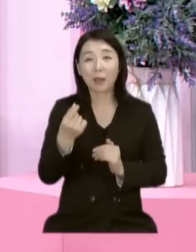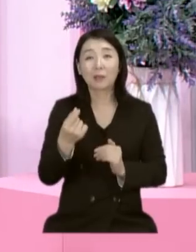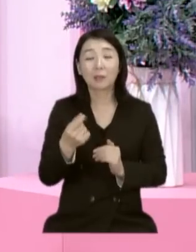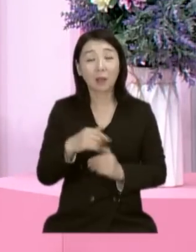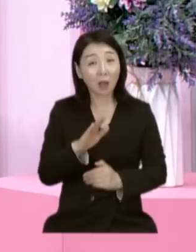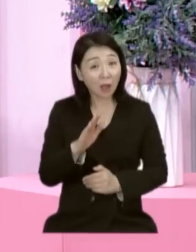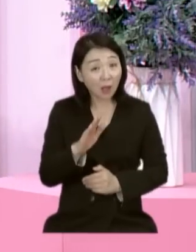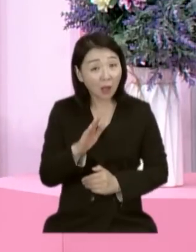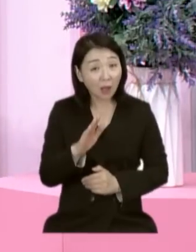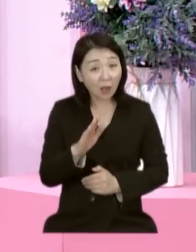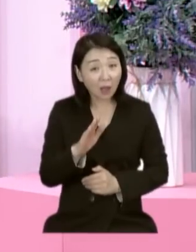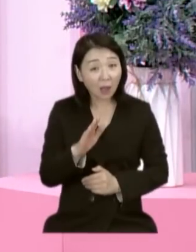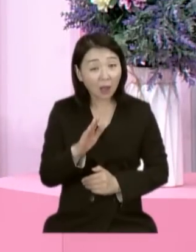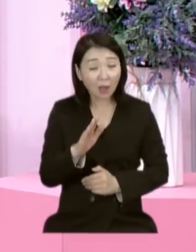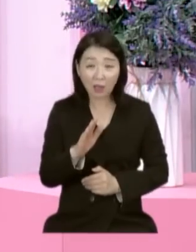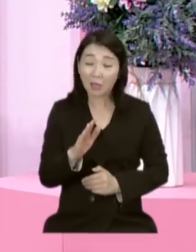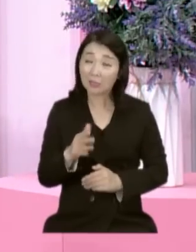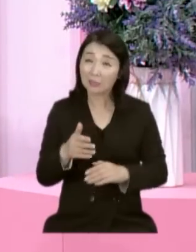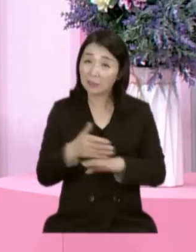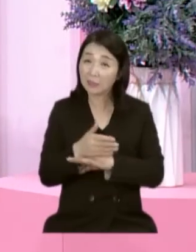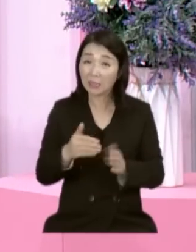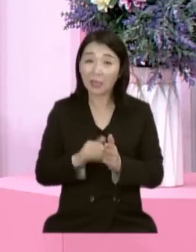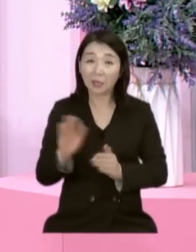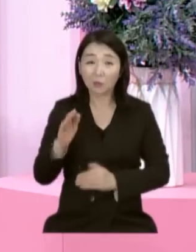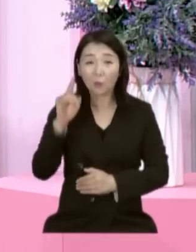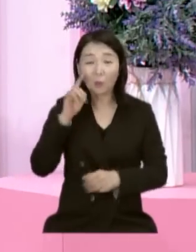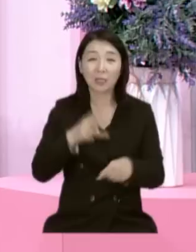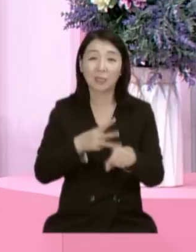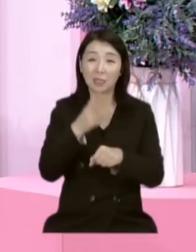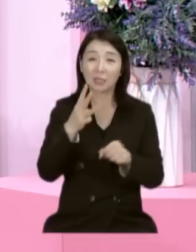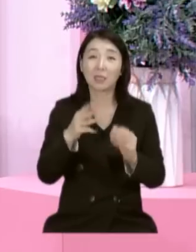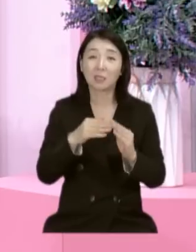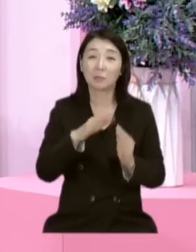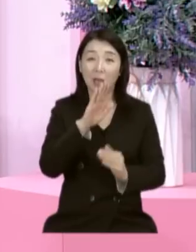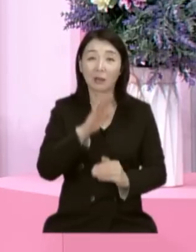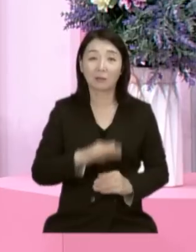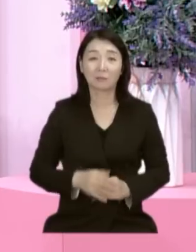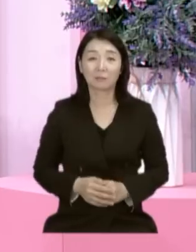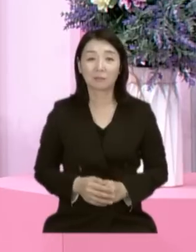퇴근하고 오후 늦게 까지 있는 게 아니고 3시에 퇴근을 하고